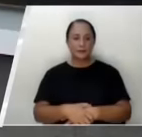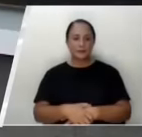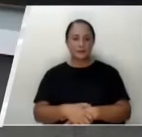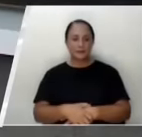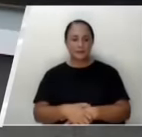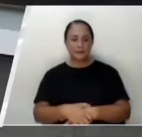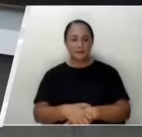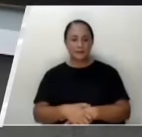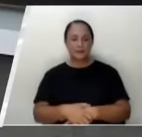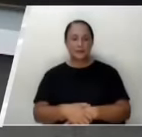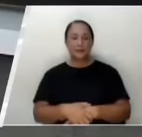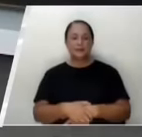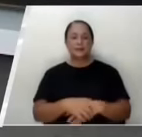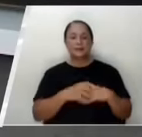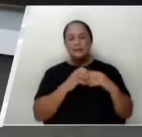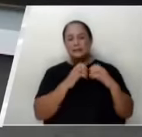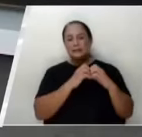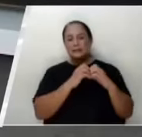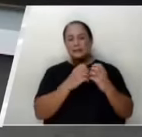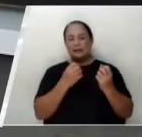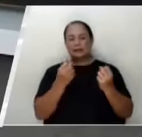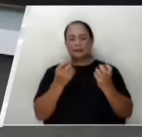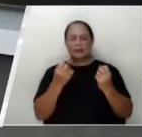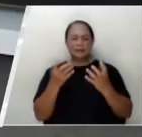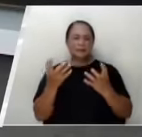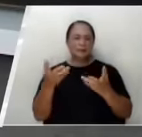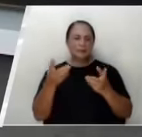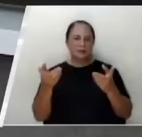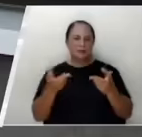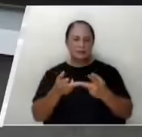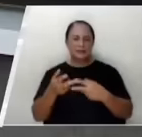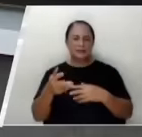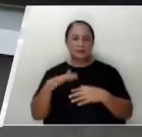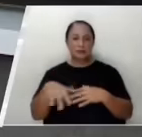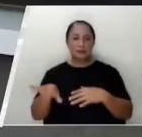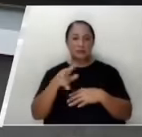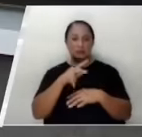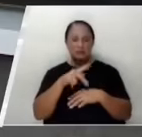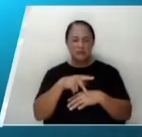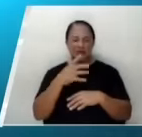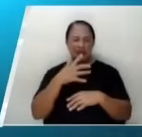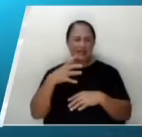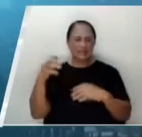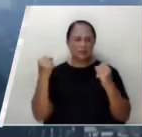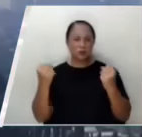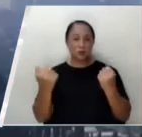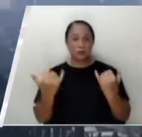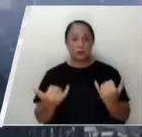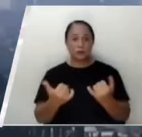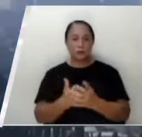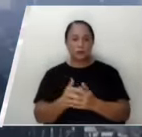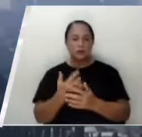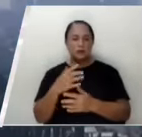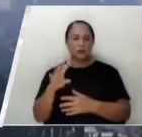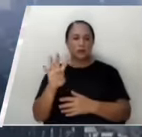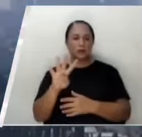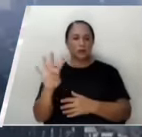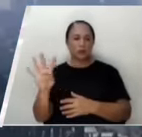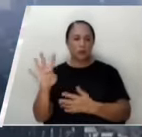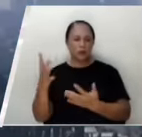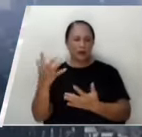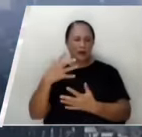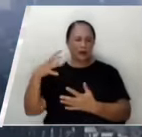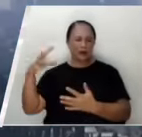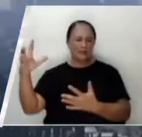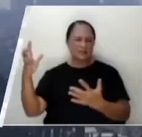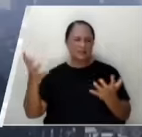Mga kapuso, mas maraming lugar sa bansa ang nakaranas ng matinding init ngayong araw. Pumalo sa 44 degrees Celsius ang damang init